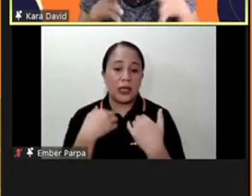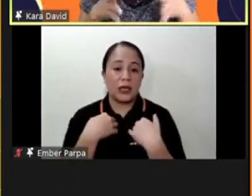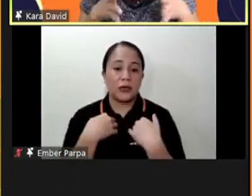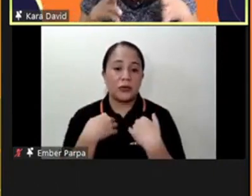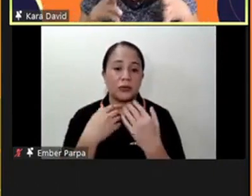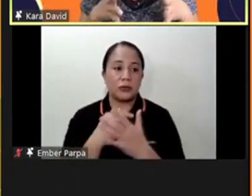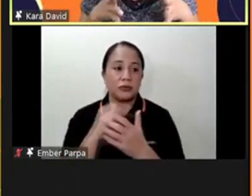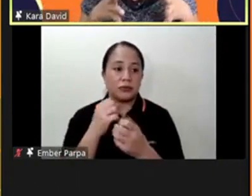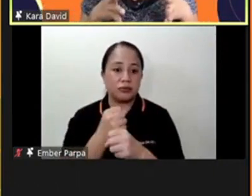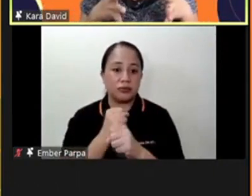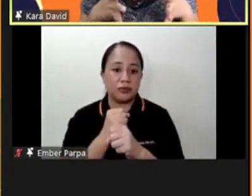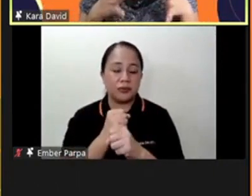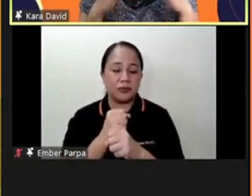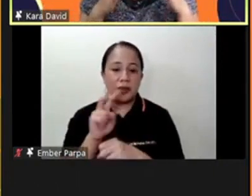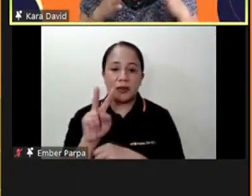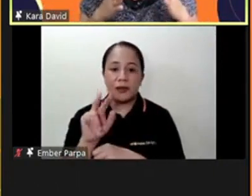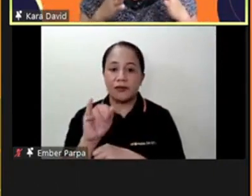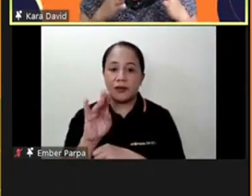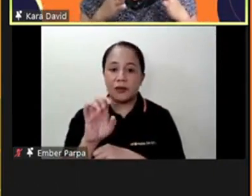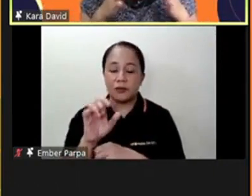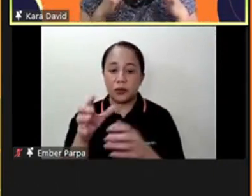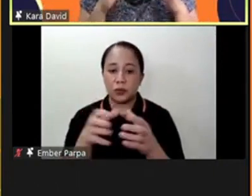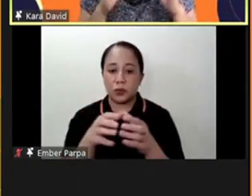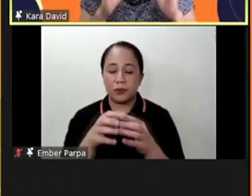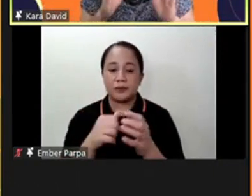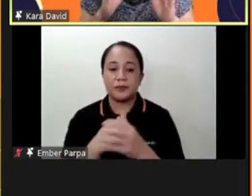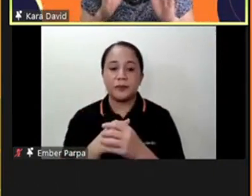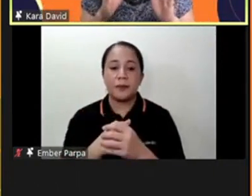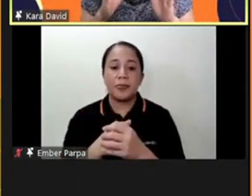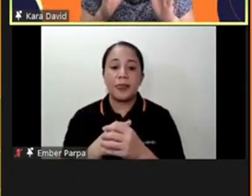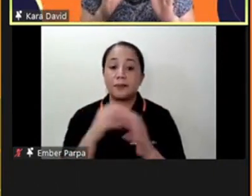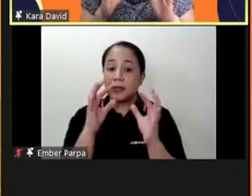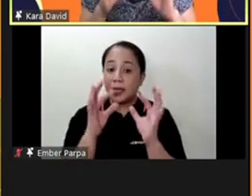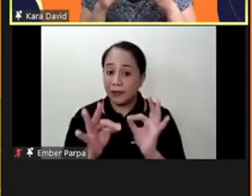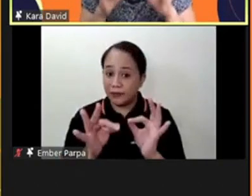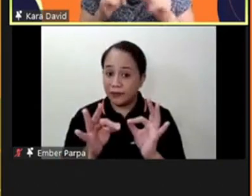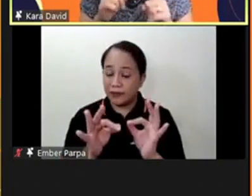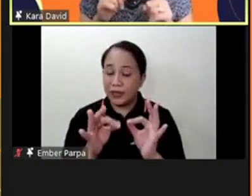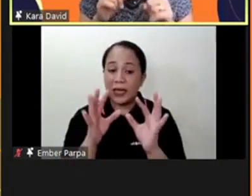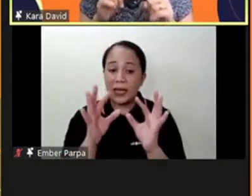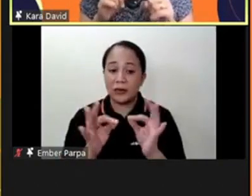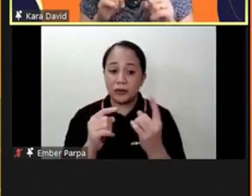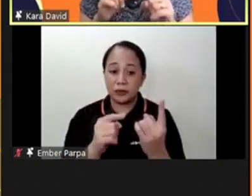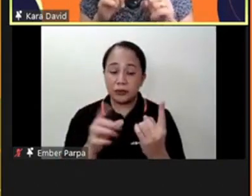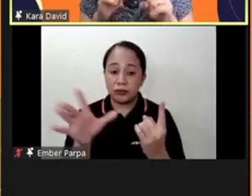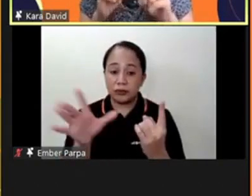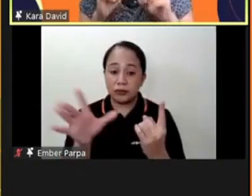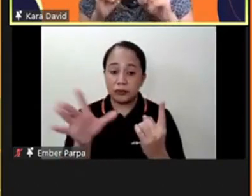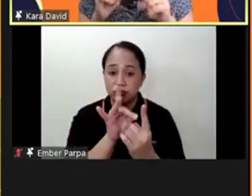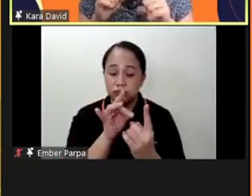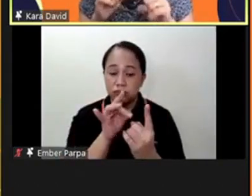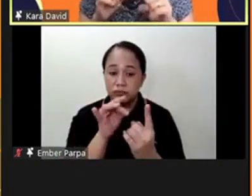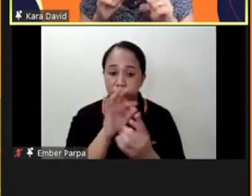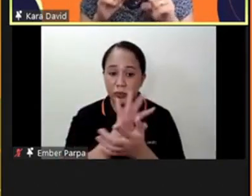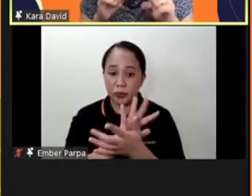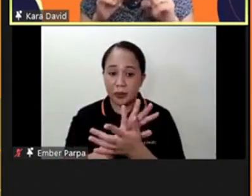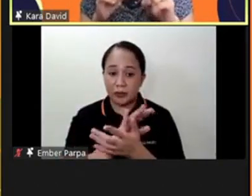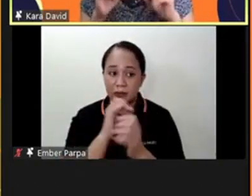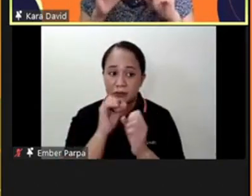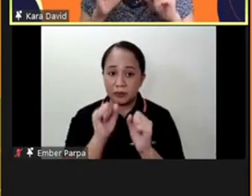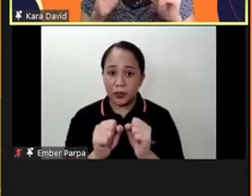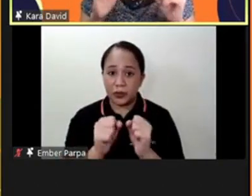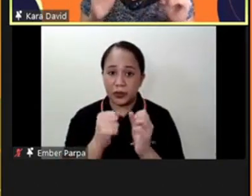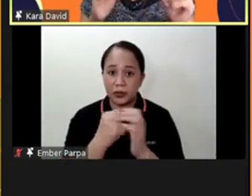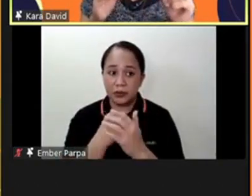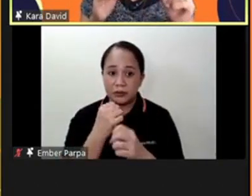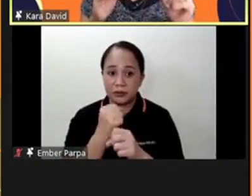nag-create na kami ng Viber group na sabi namin, just in case someone gets COVID, pwede ba tayong